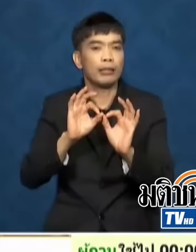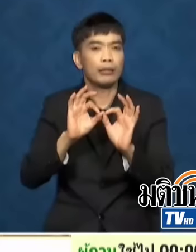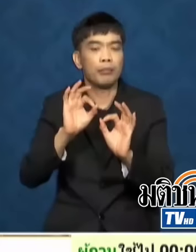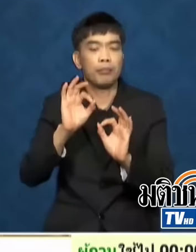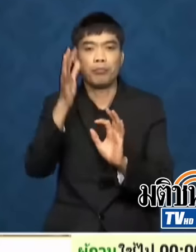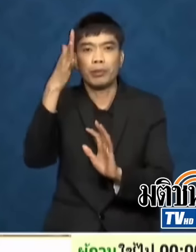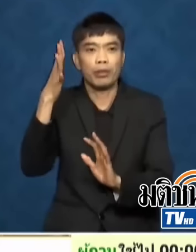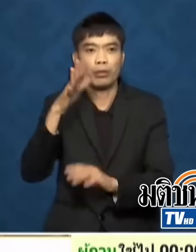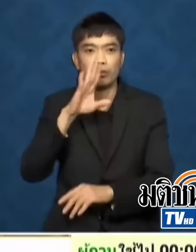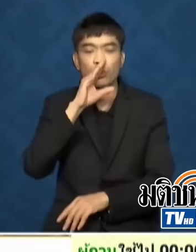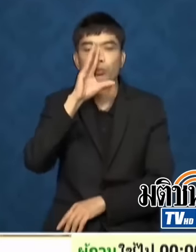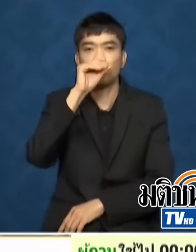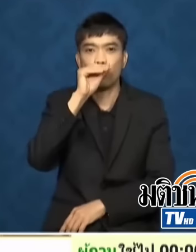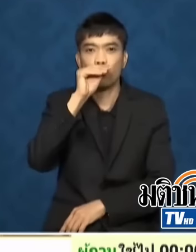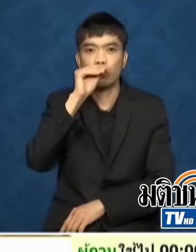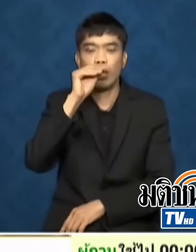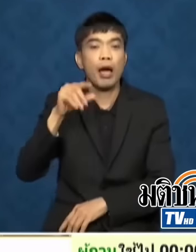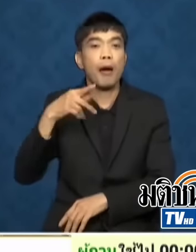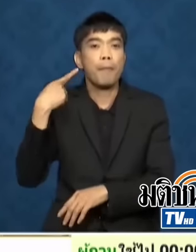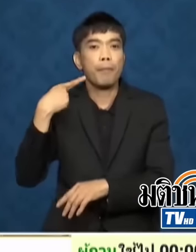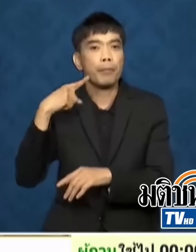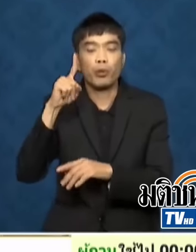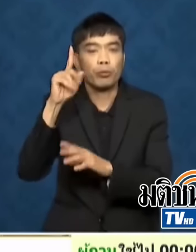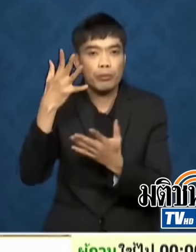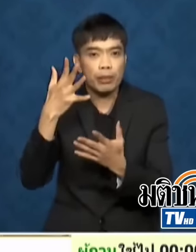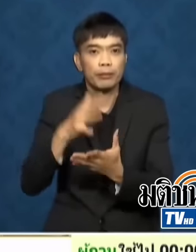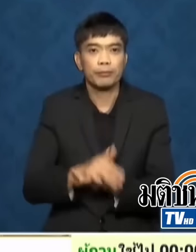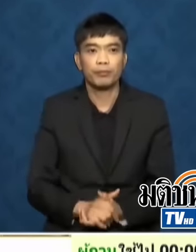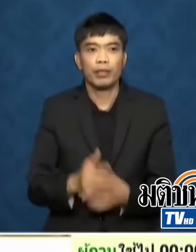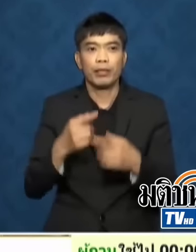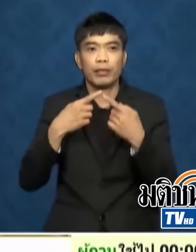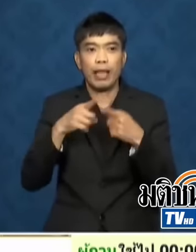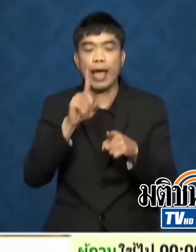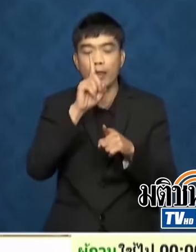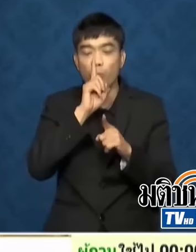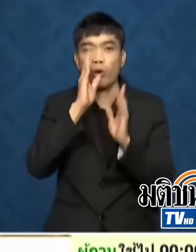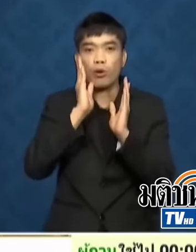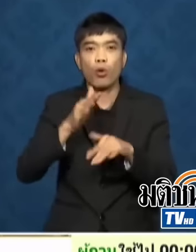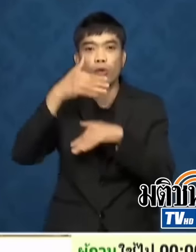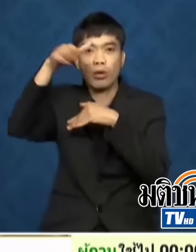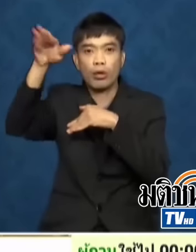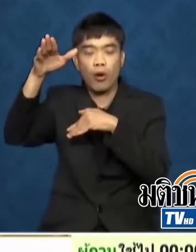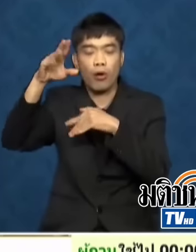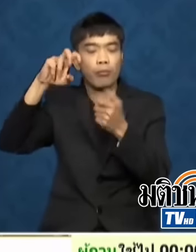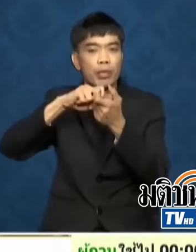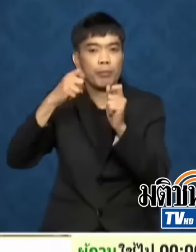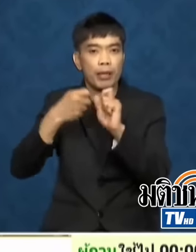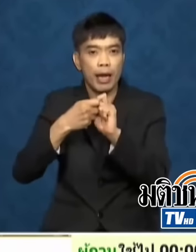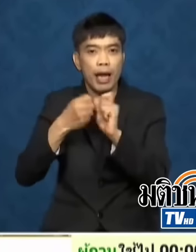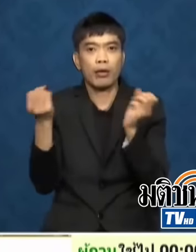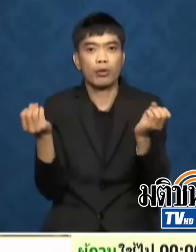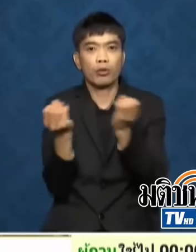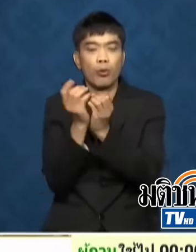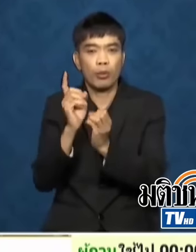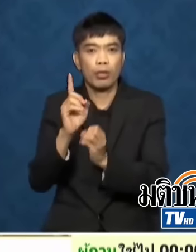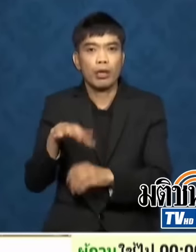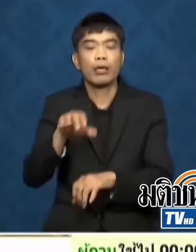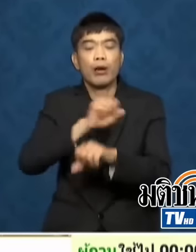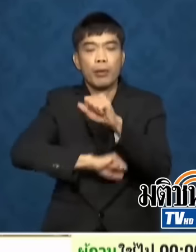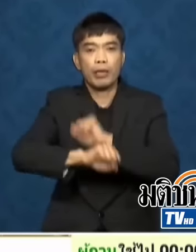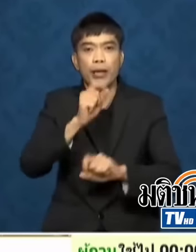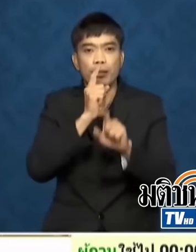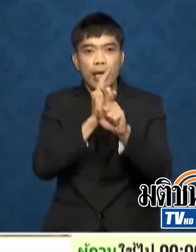คคลภายนอกจะกล่าวถึงโดยไม่จำเป็นนะครับเท่านั้นแล้วถ้าเกิดว่าบุคคลภายนอกได้รับความเสียหายนะครับมันก็จะต้องมีขั้นตอนปฏิบัติตามก